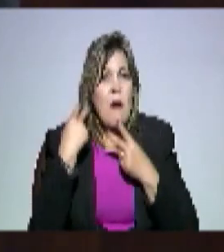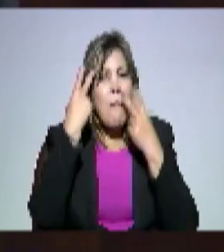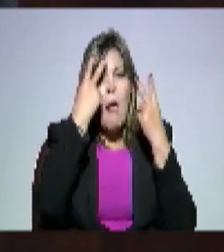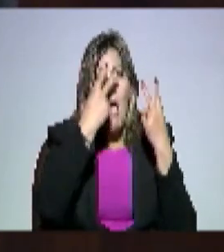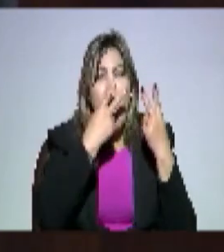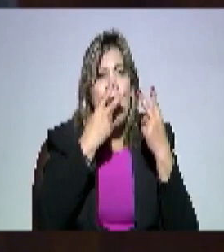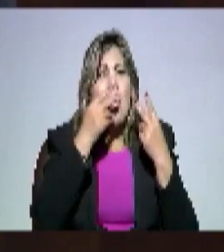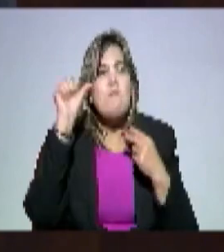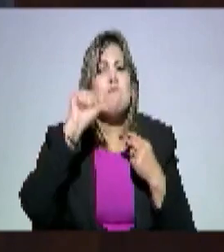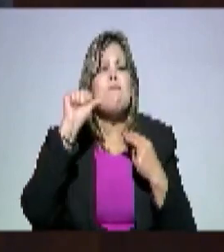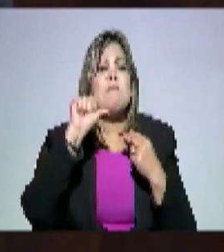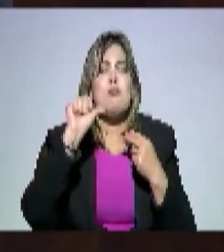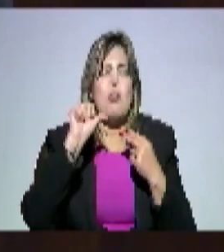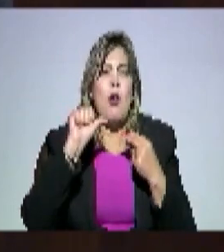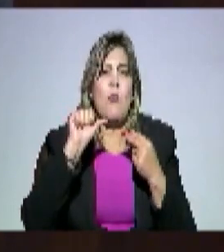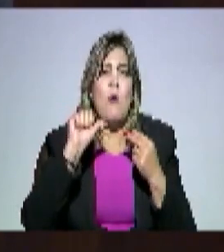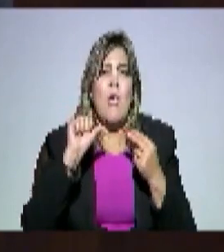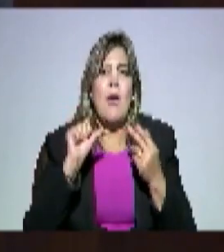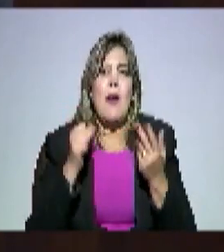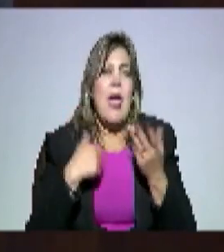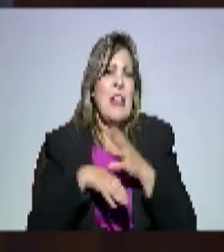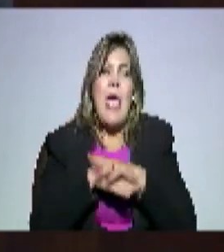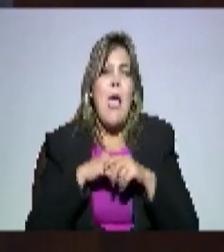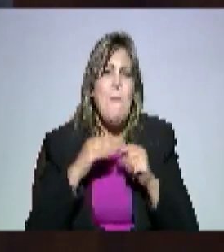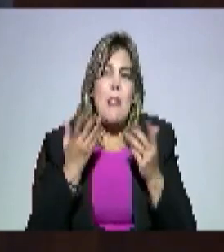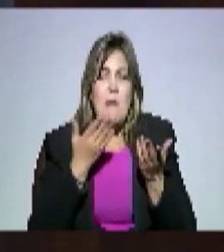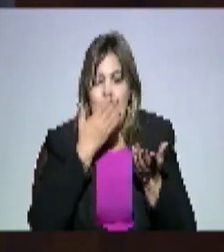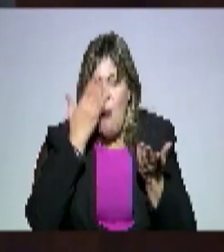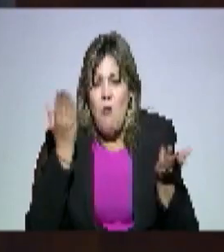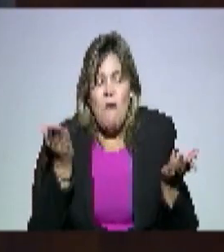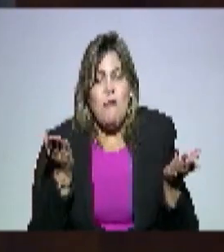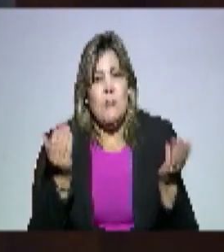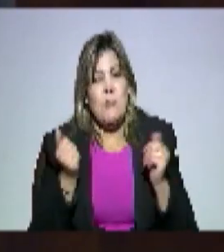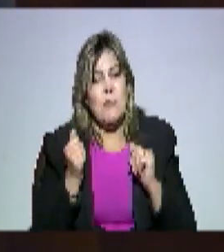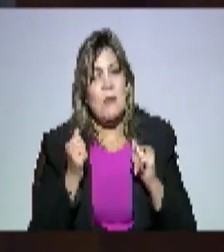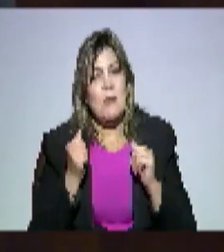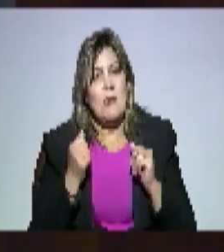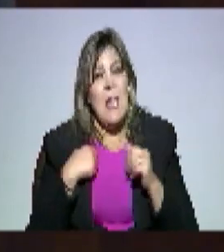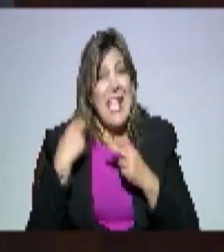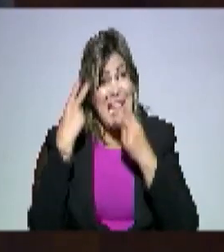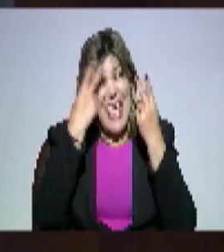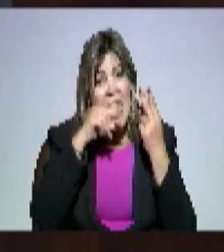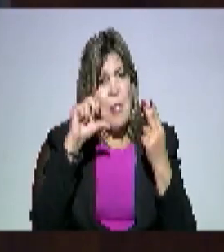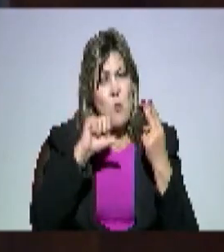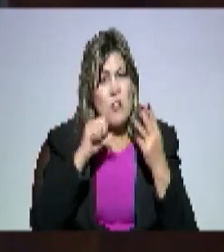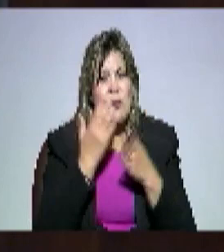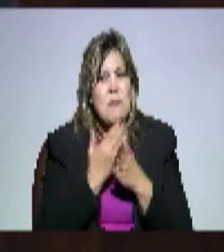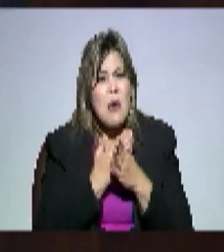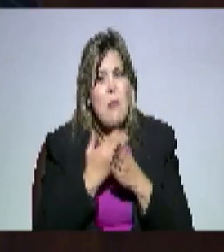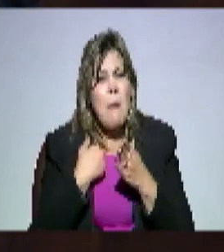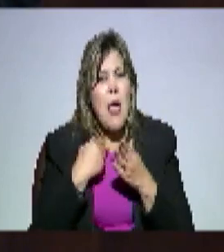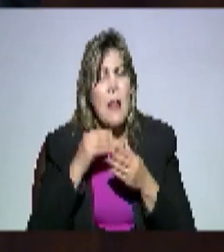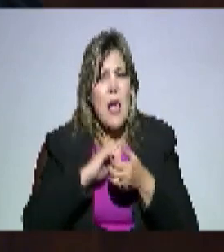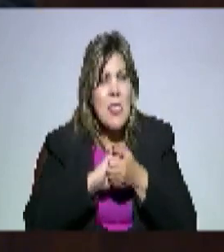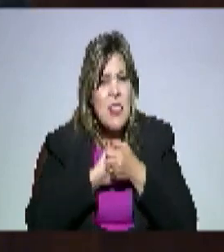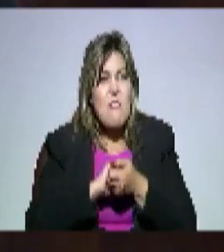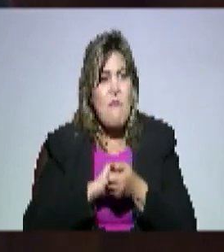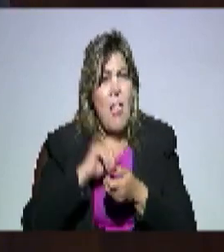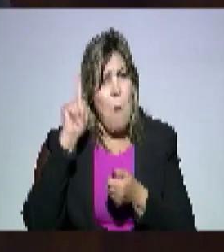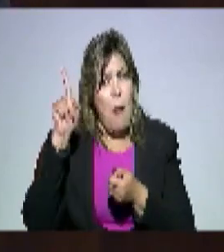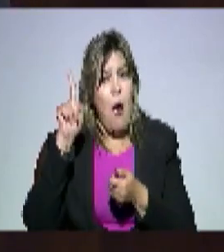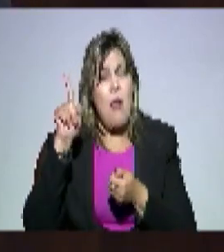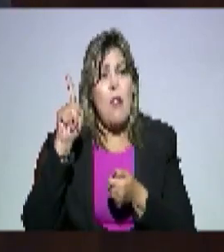وحشه ده بسبب كده ولا ولا مش بسبب كده لا لا يعني خلينا استاذنك الاول وطي